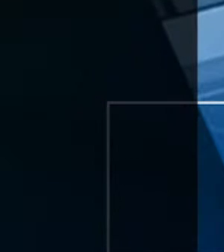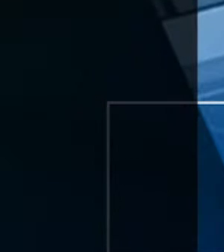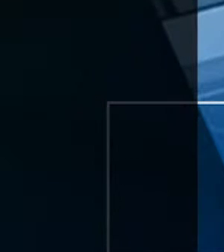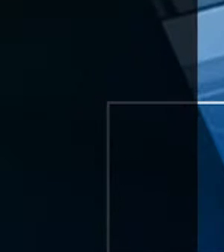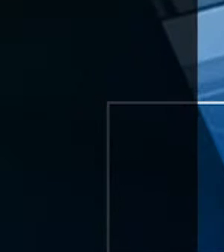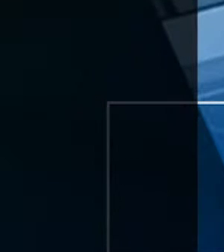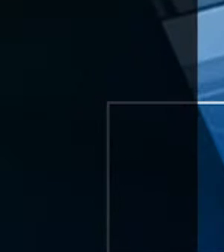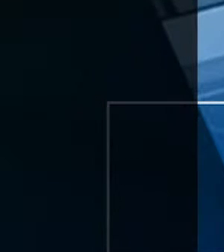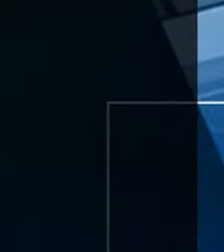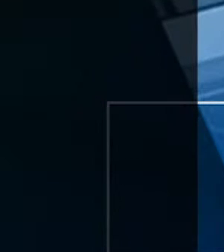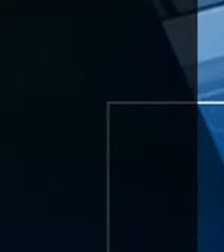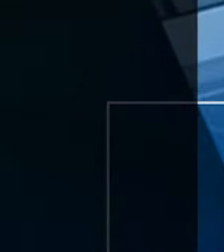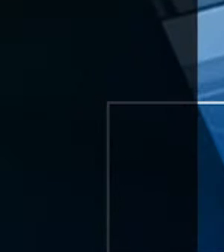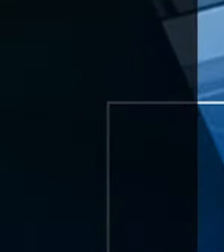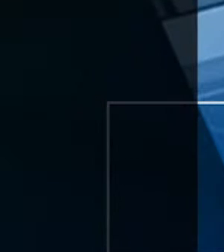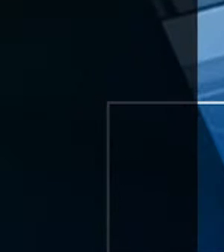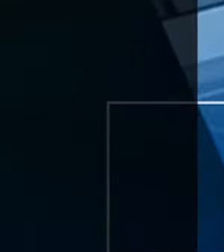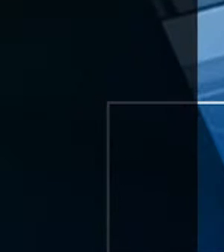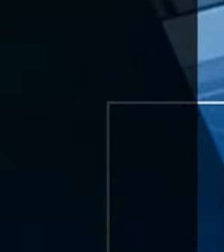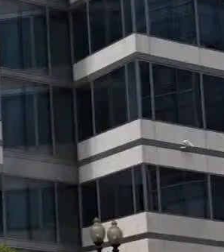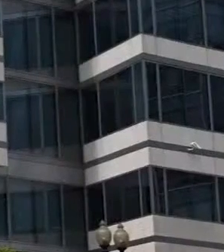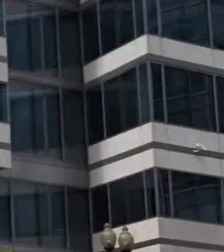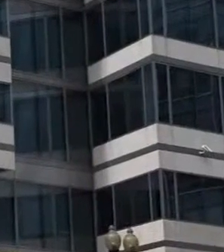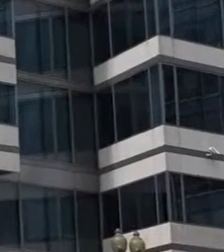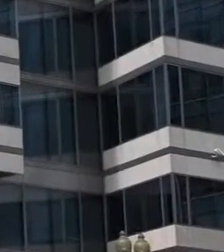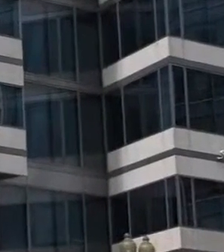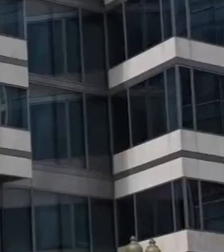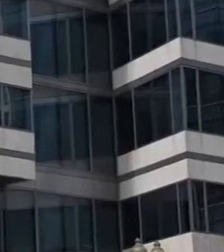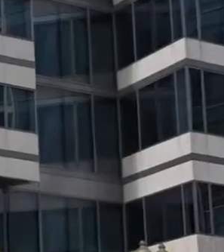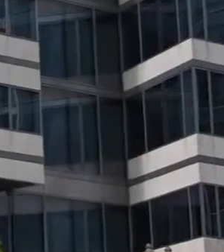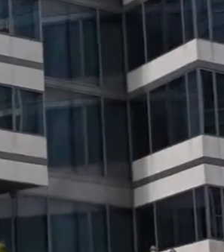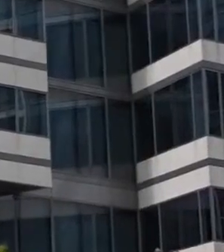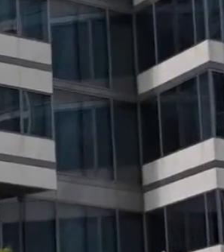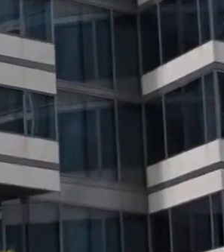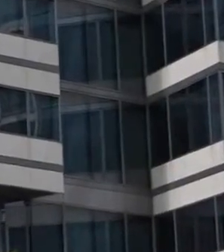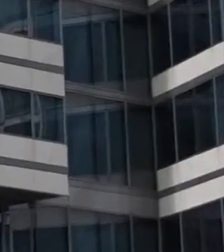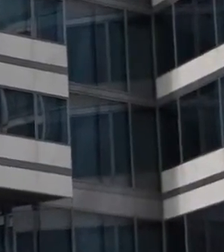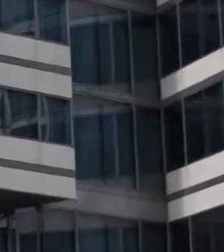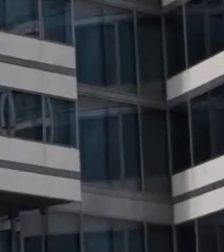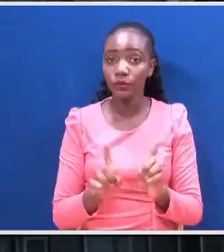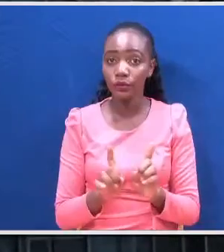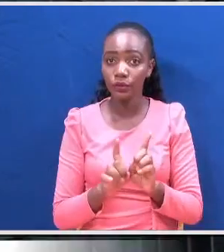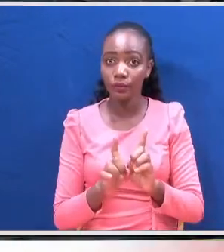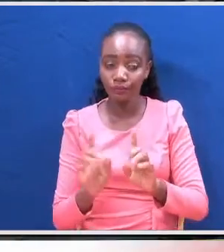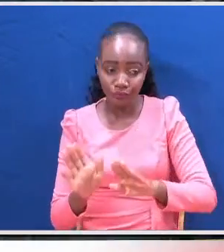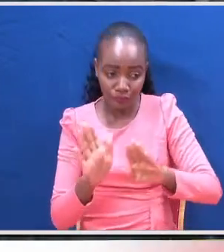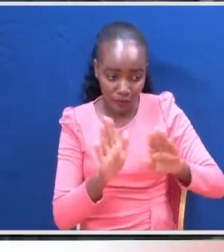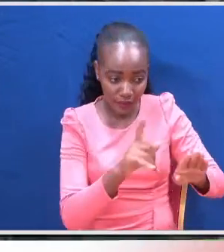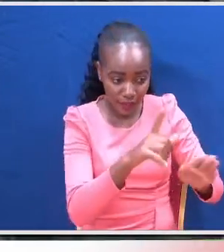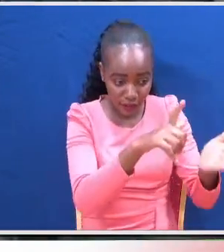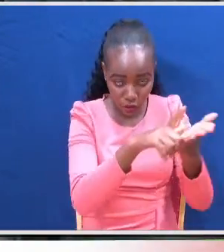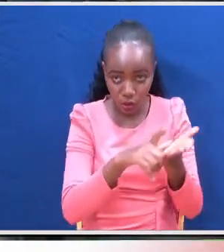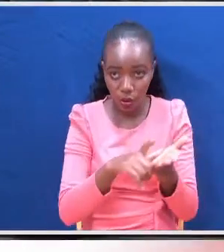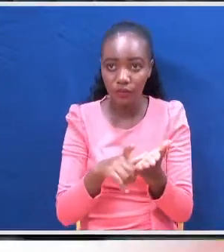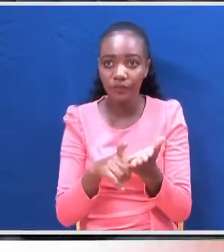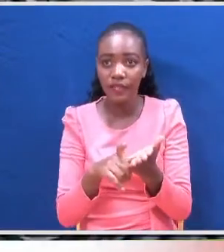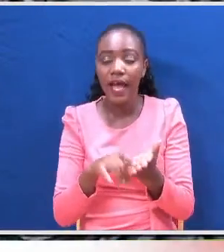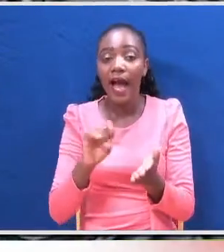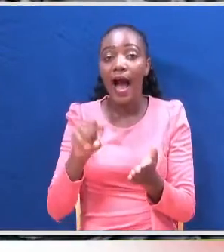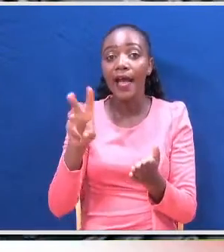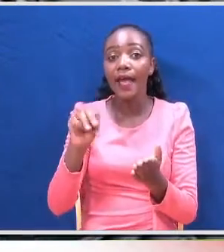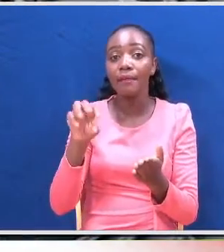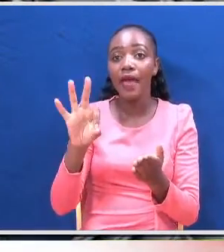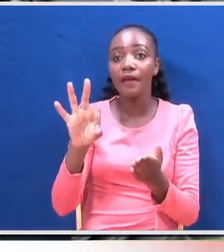176.9 yatatolewa baada ya ukaguzi kila miezi 6. Lakini kando na kutoa mkopo huu mpya,